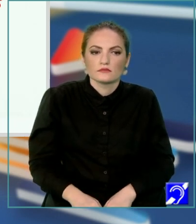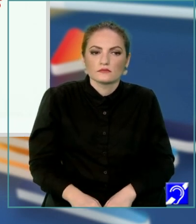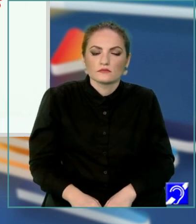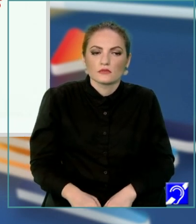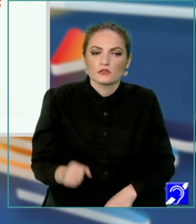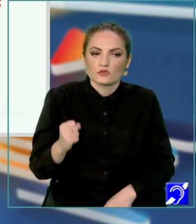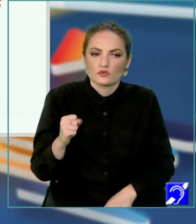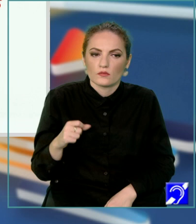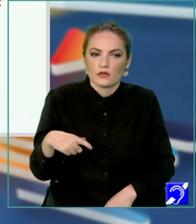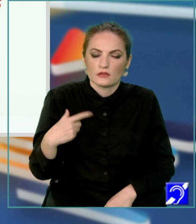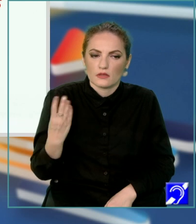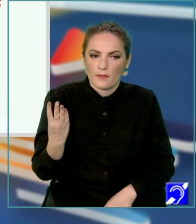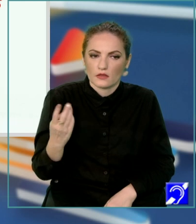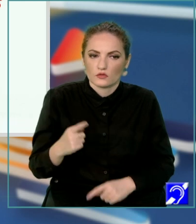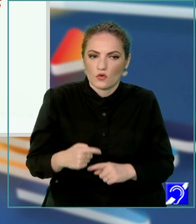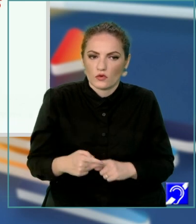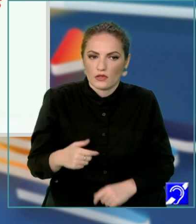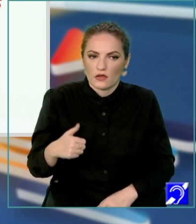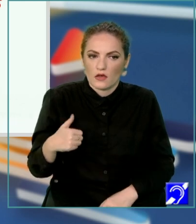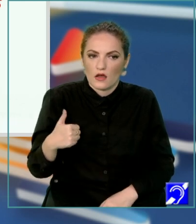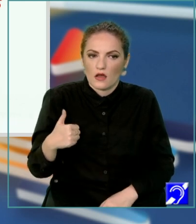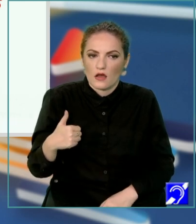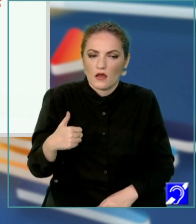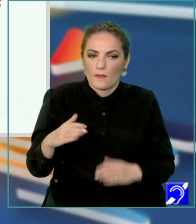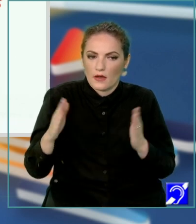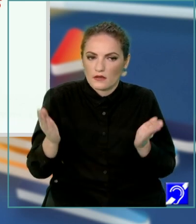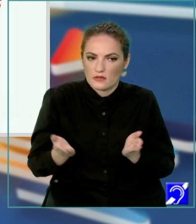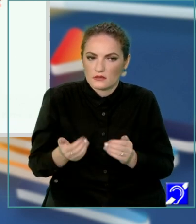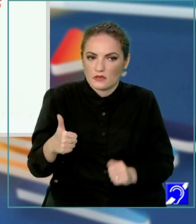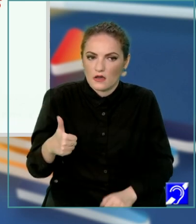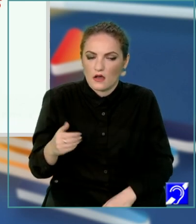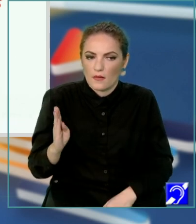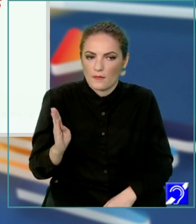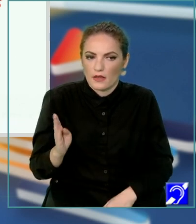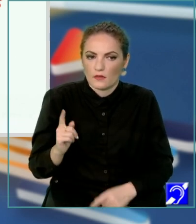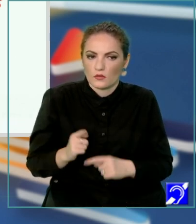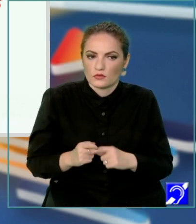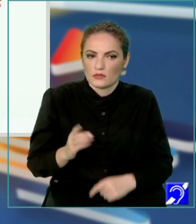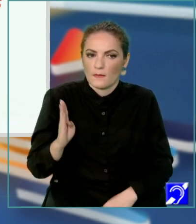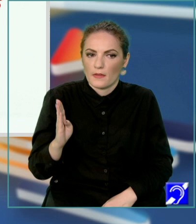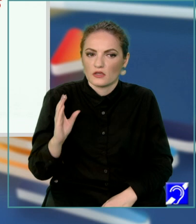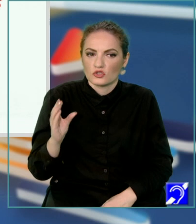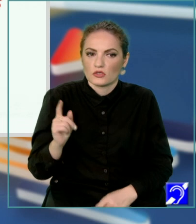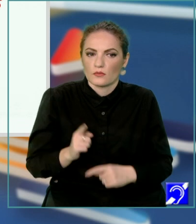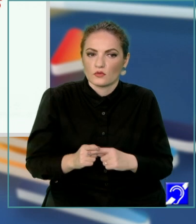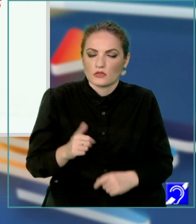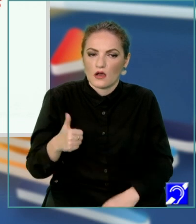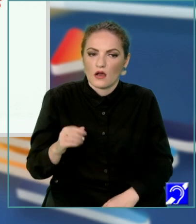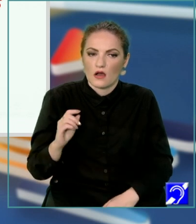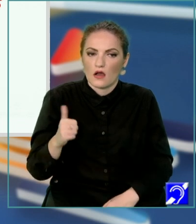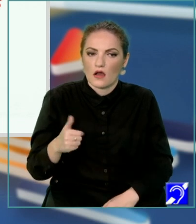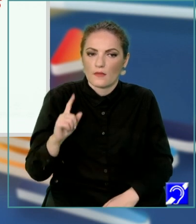este patru ori paranteză ab plus bc plus a a prim